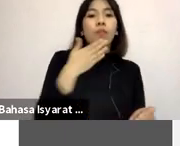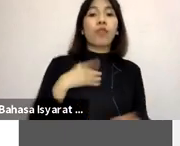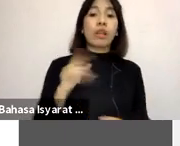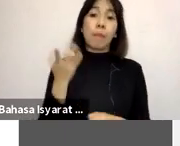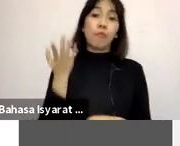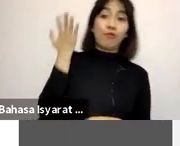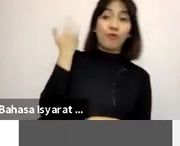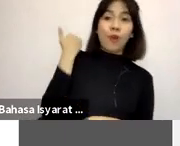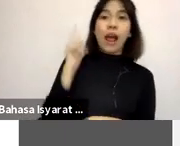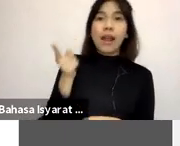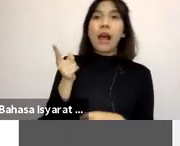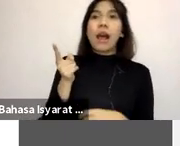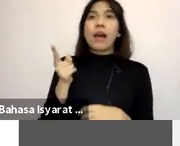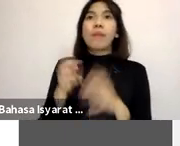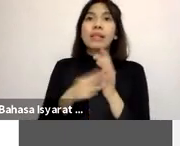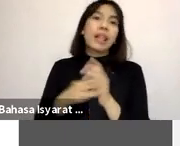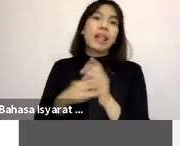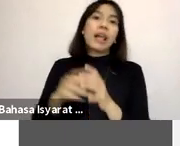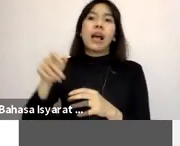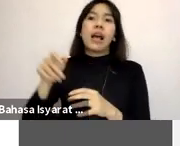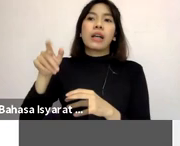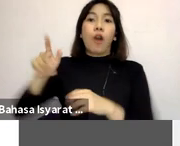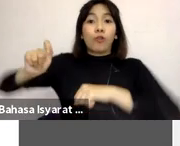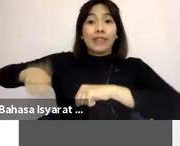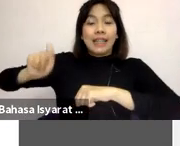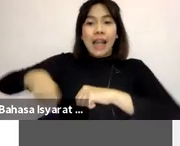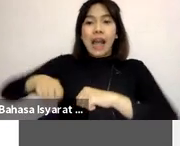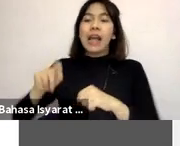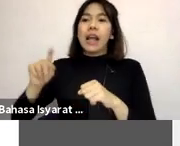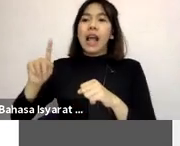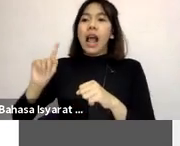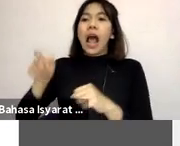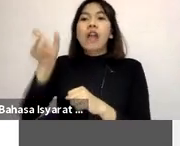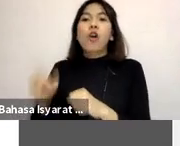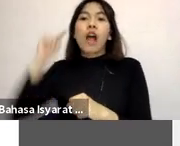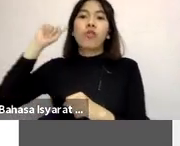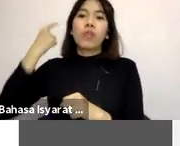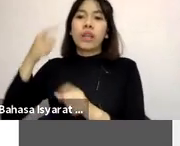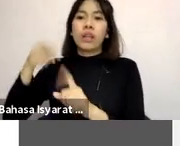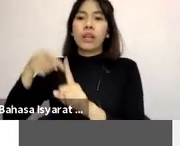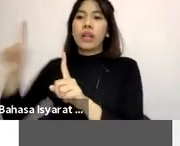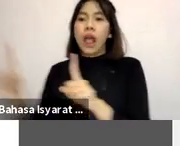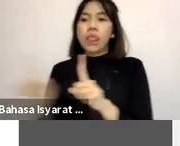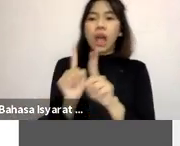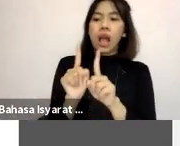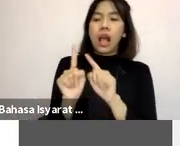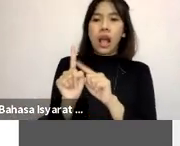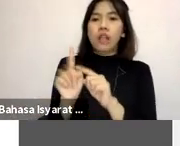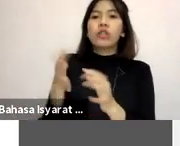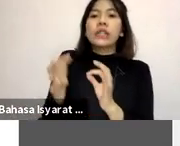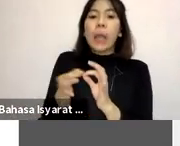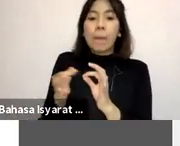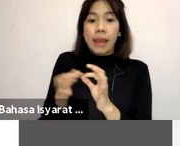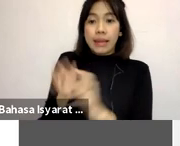Tulip he he Hai GPI yang dihadirkan itu oleh jasa dimintai